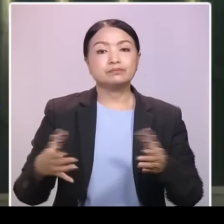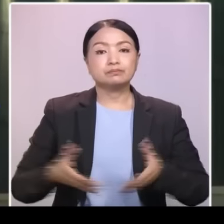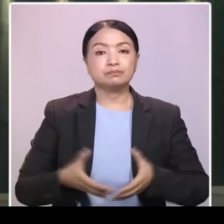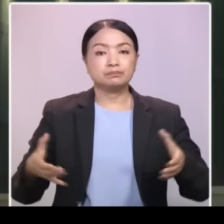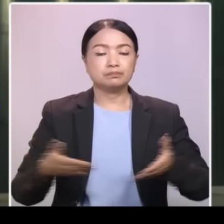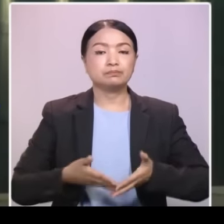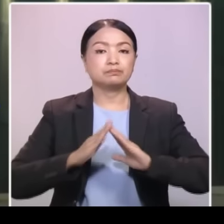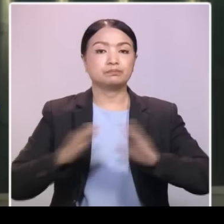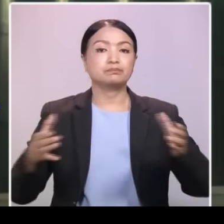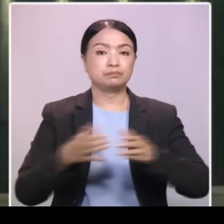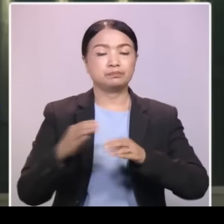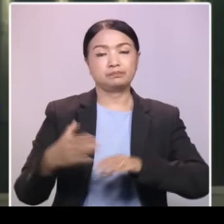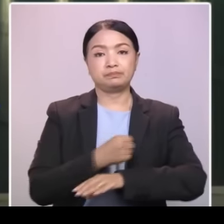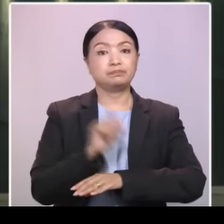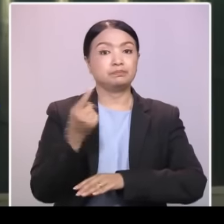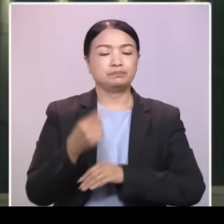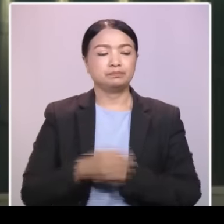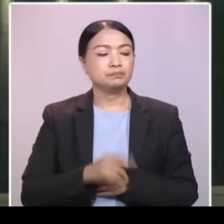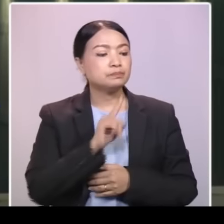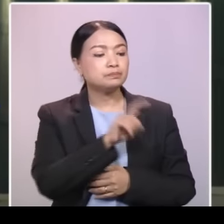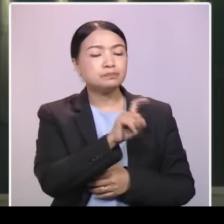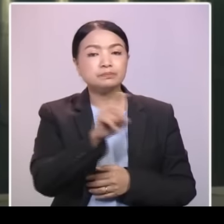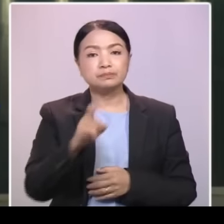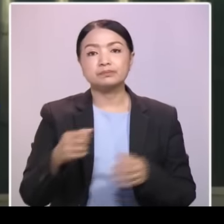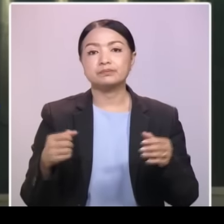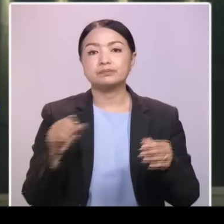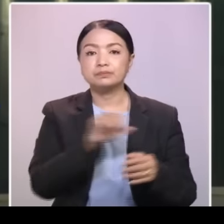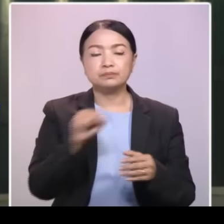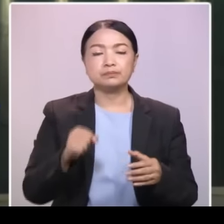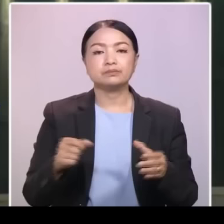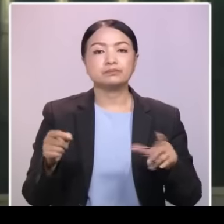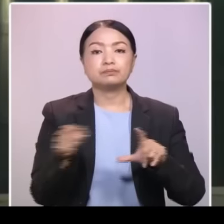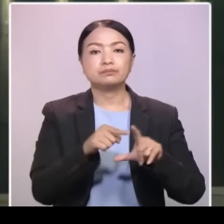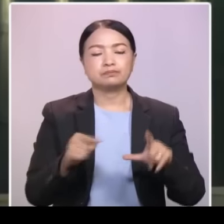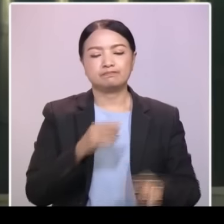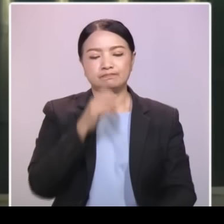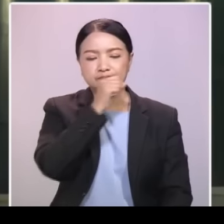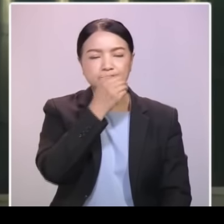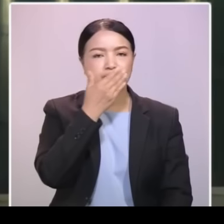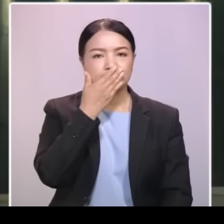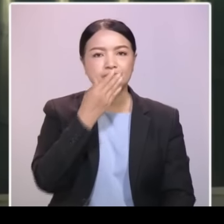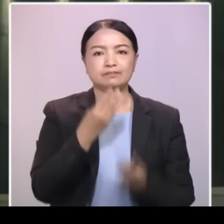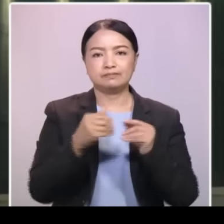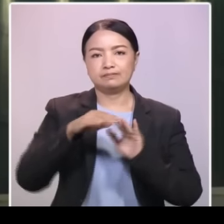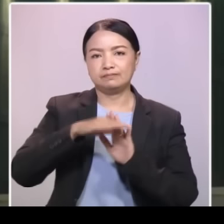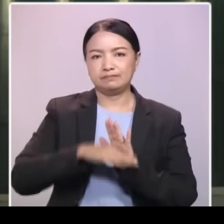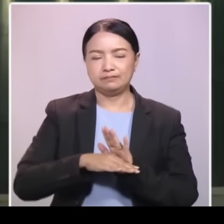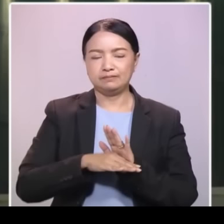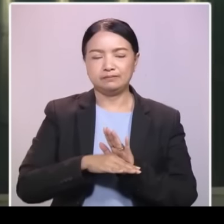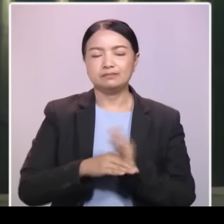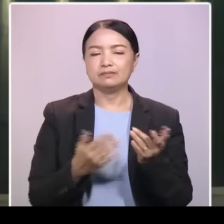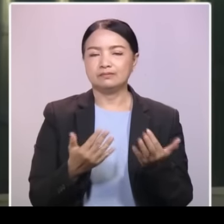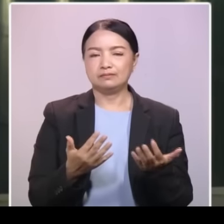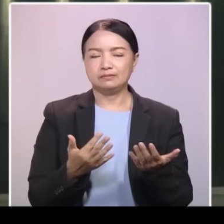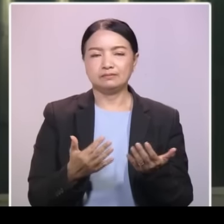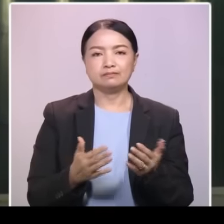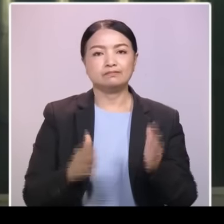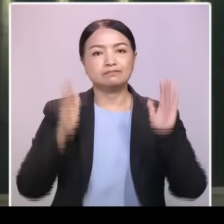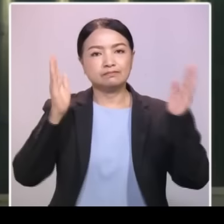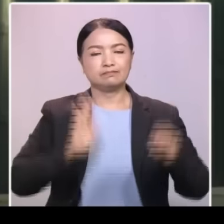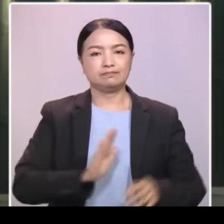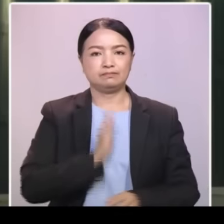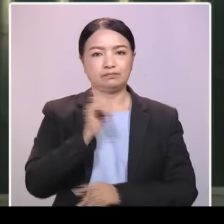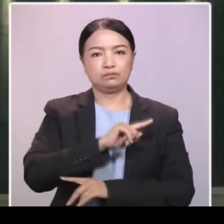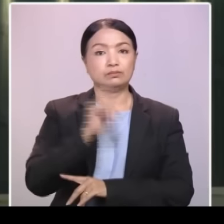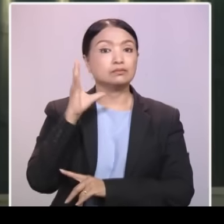คะสอบถามหลายคนค่ะกับส.ส.อดีตพรรคก้าวไกลยังคงไม่เปิดเผยในรายละเอียดนะคะบอกว่ารอแถลงอย่างเป็นทางการ